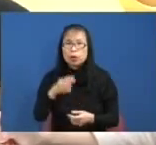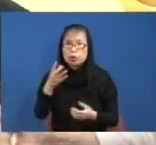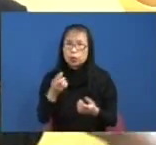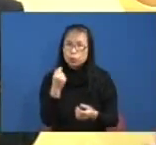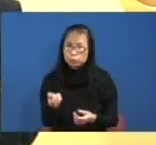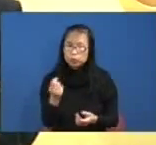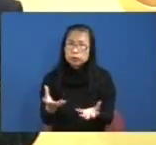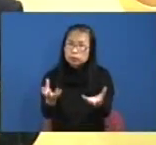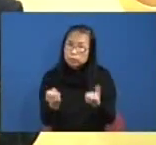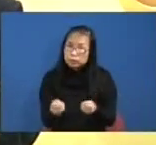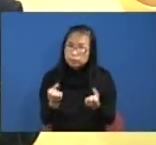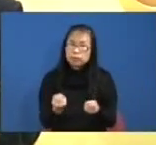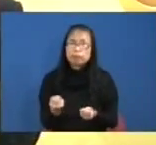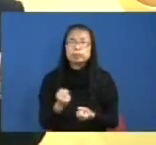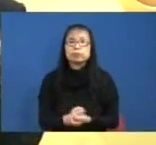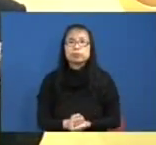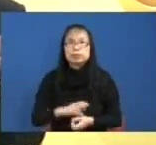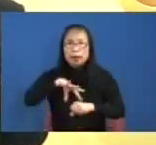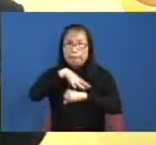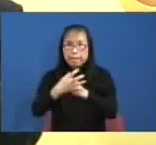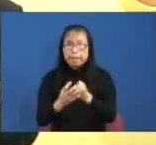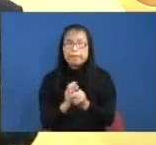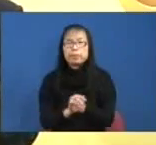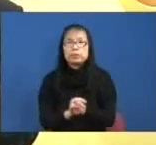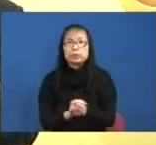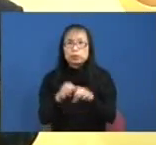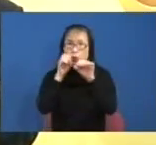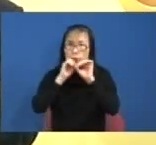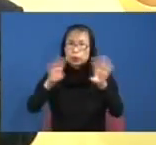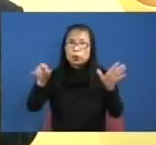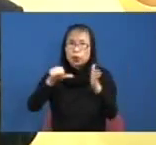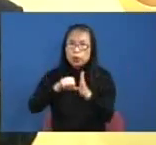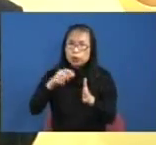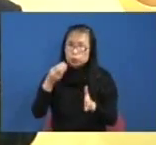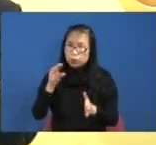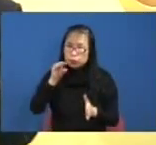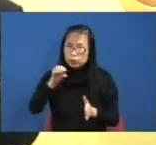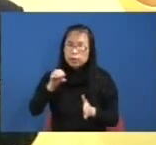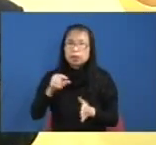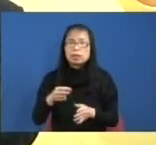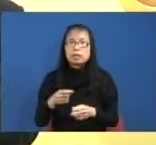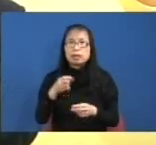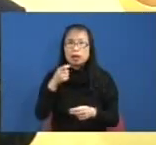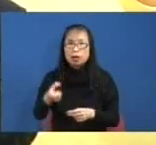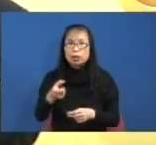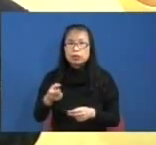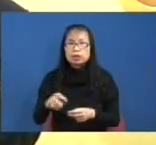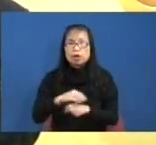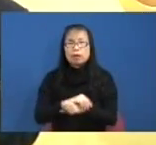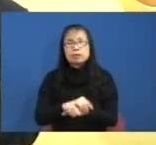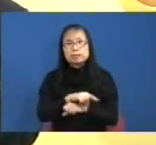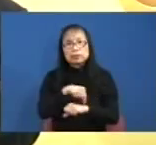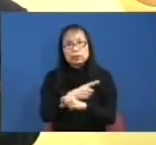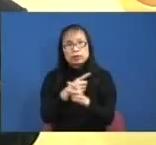受的、嗯、那、包括譬如就算推這個最低、工資28元那、 嗯、 裡面很